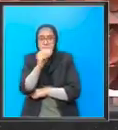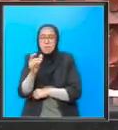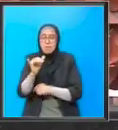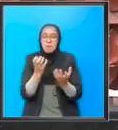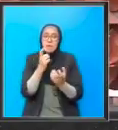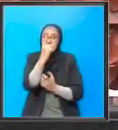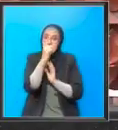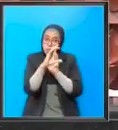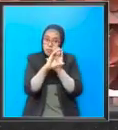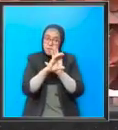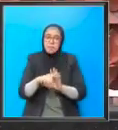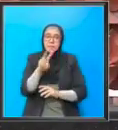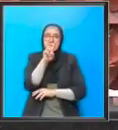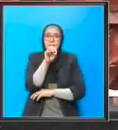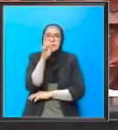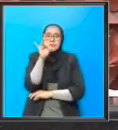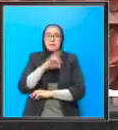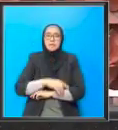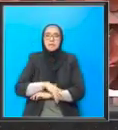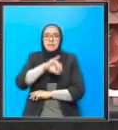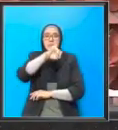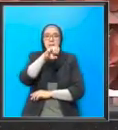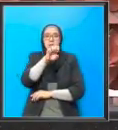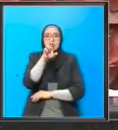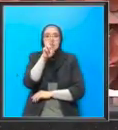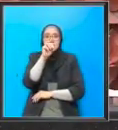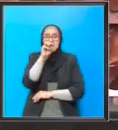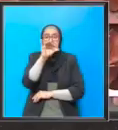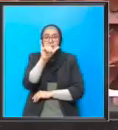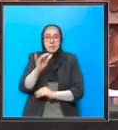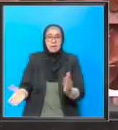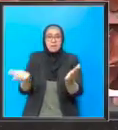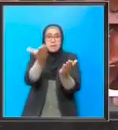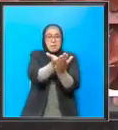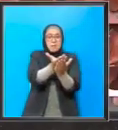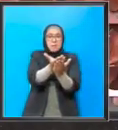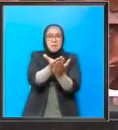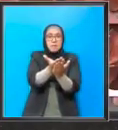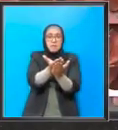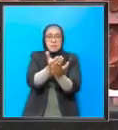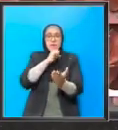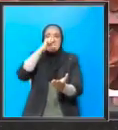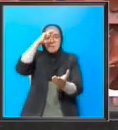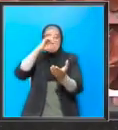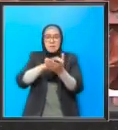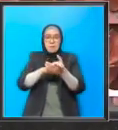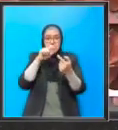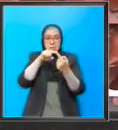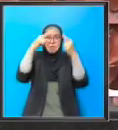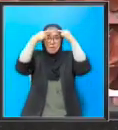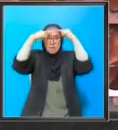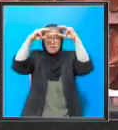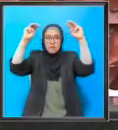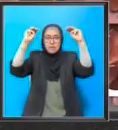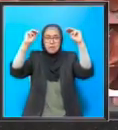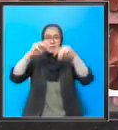2018 jerem telah memanfaatkan usul tidak percaya terhadap perdana menteri